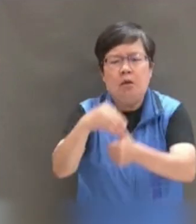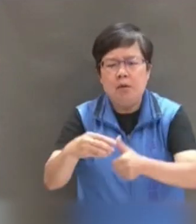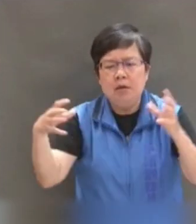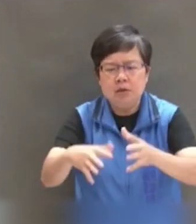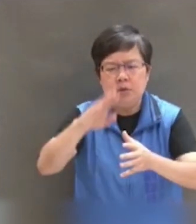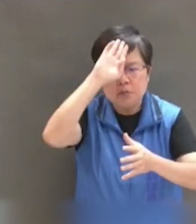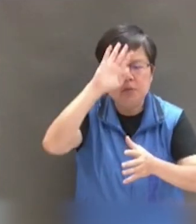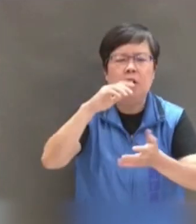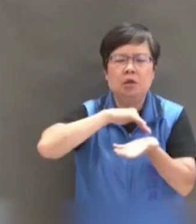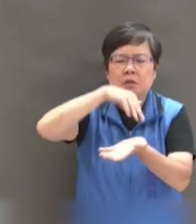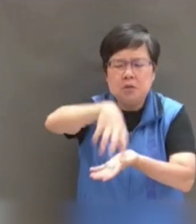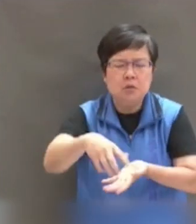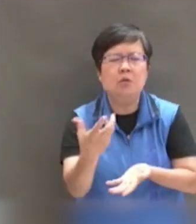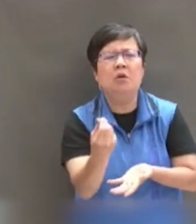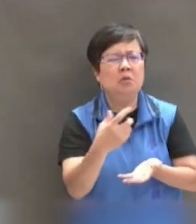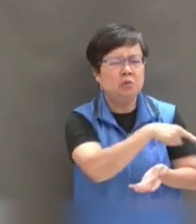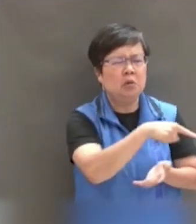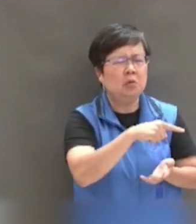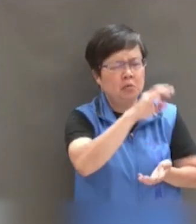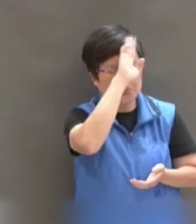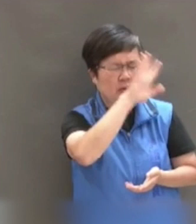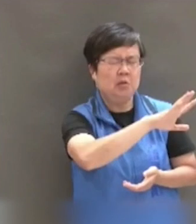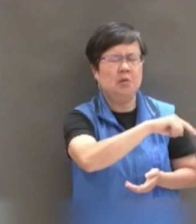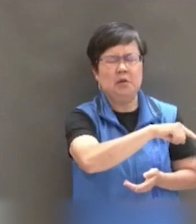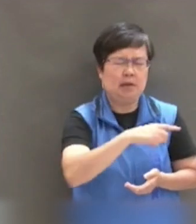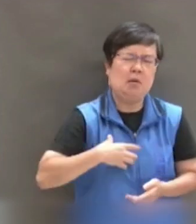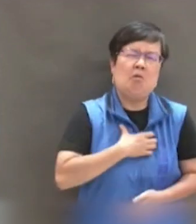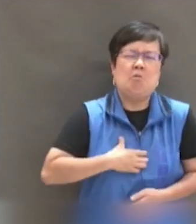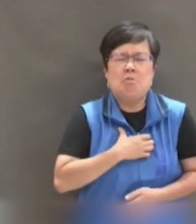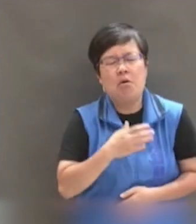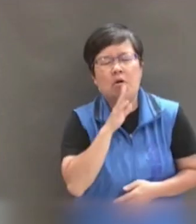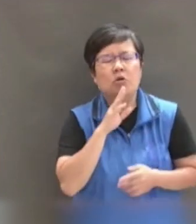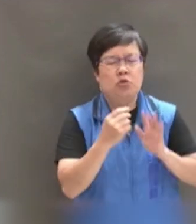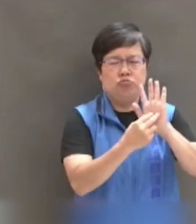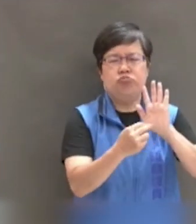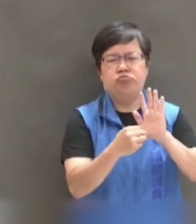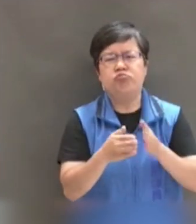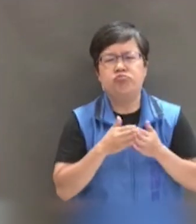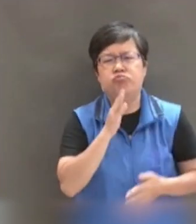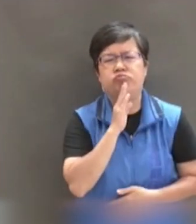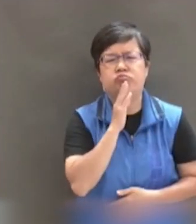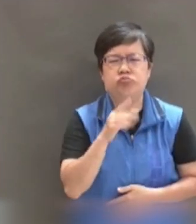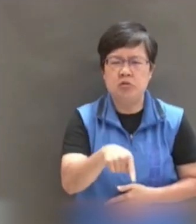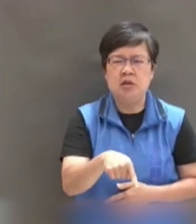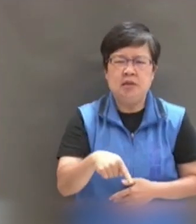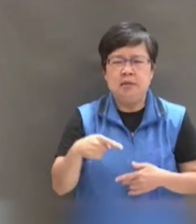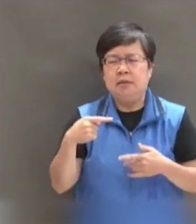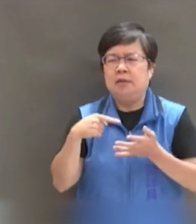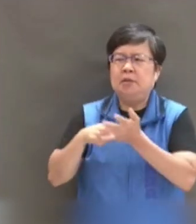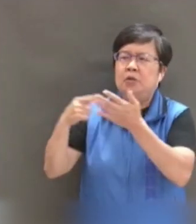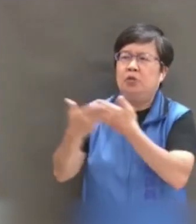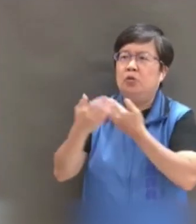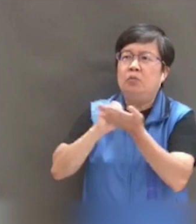是医院，有非常多的抱怨声音，这个地方一定要盖瓜承受，因为确实是在整个资讯的落差上，